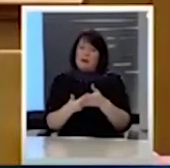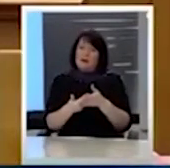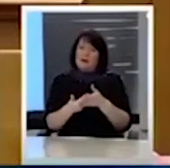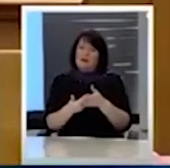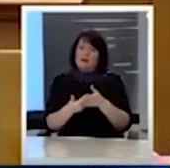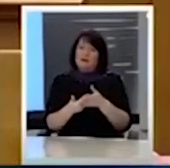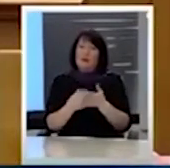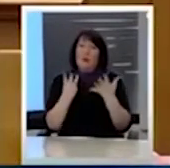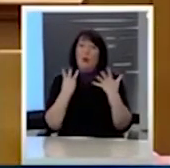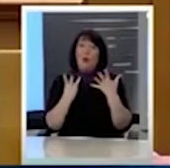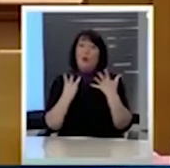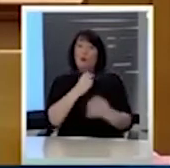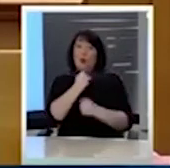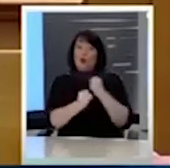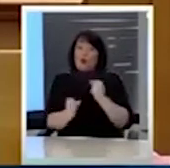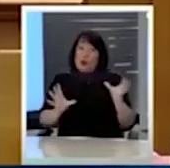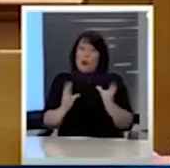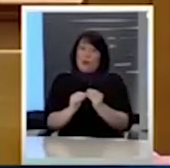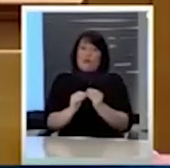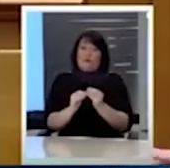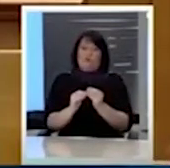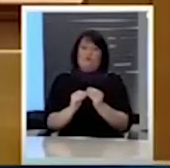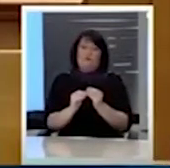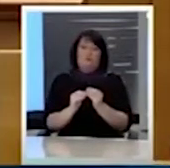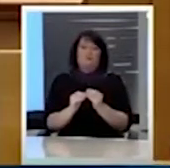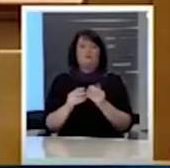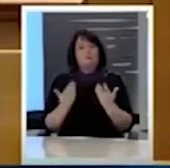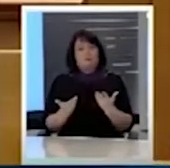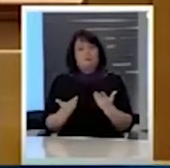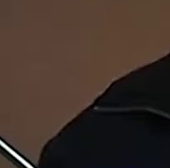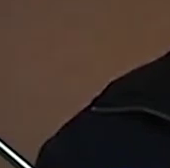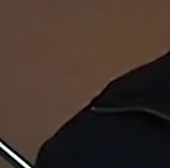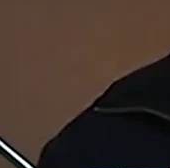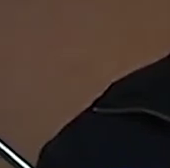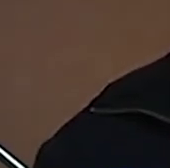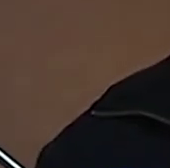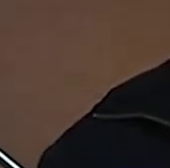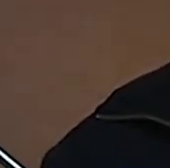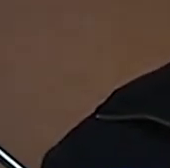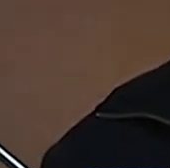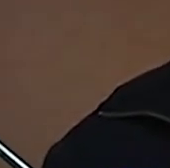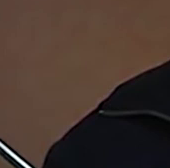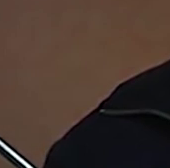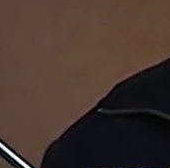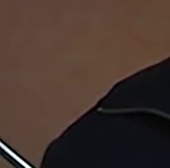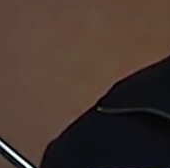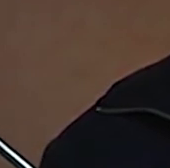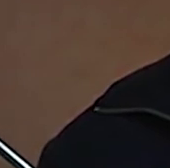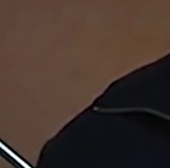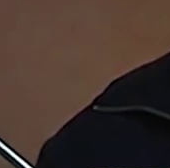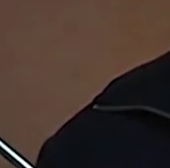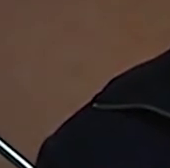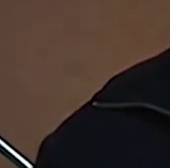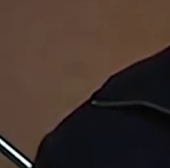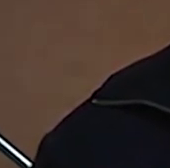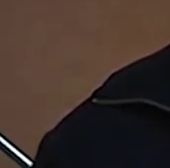Στο πλευρό όσων αντιστέκονται στο πολυνομοσχέδιο έκτρωμα της κυβέρνησης ΣΥΡΙΖΑ ΑΝΕΛ, τάσεται η διοίκηση του Εμπορικού Συλλόγου